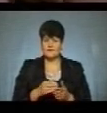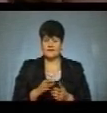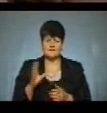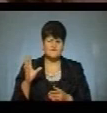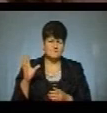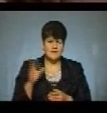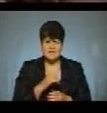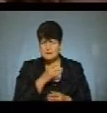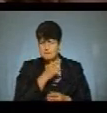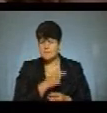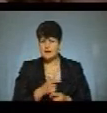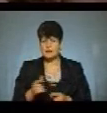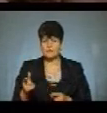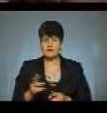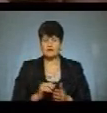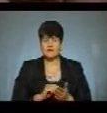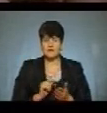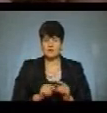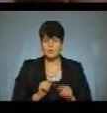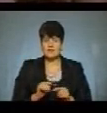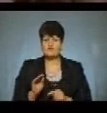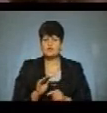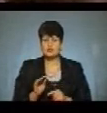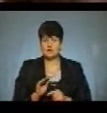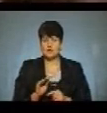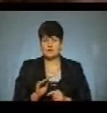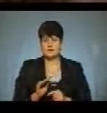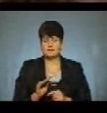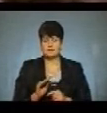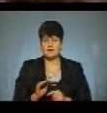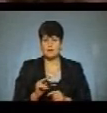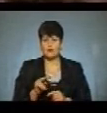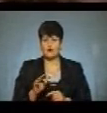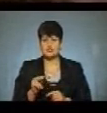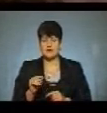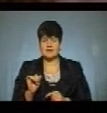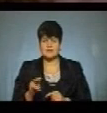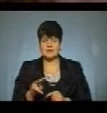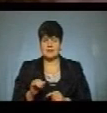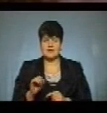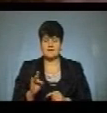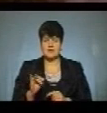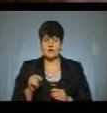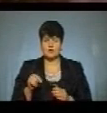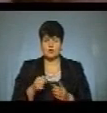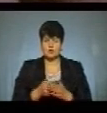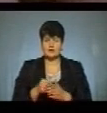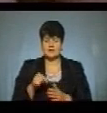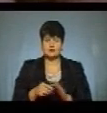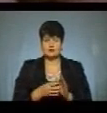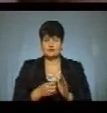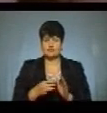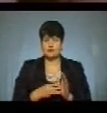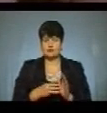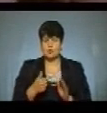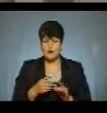весь період, який вони виходили в Житомирі до 900 в Почаєві, Почаївській лаврі до 1908 року, а потім